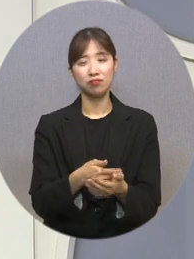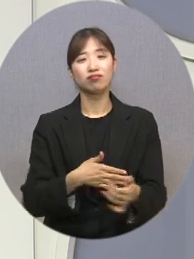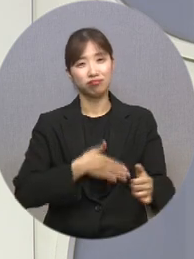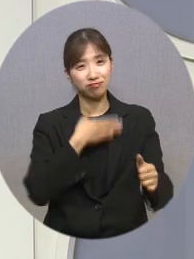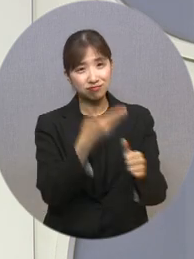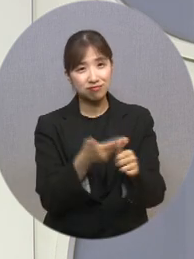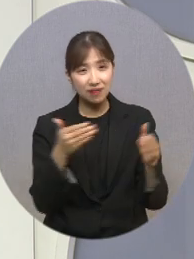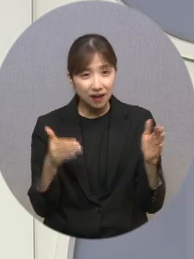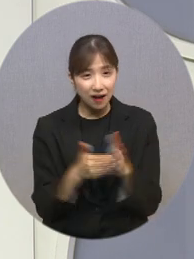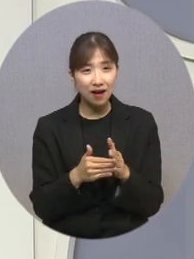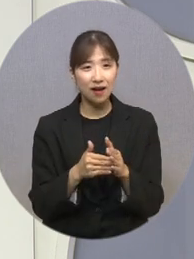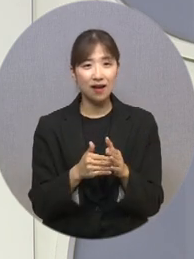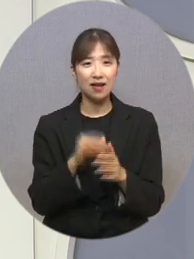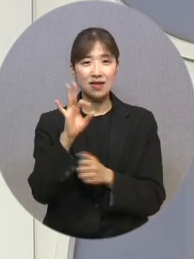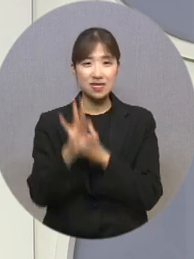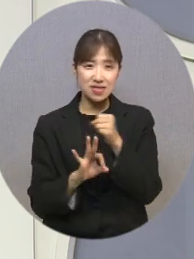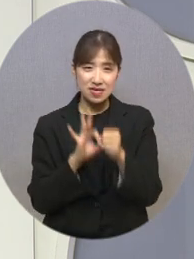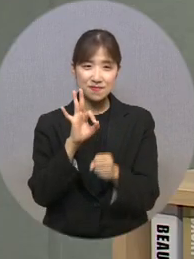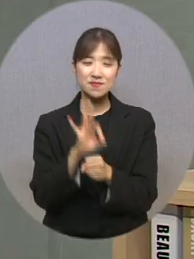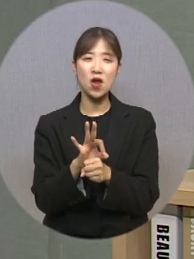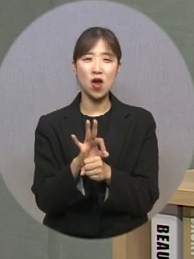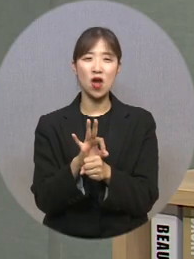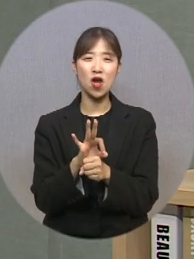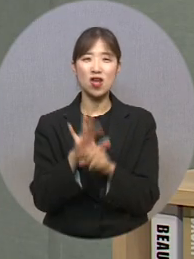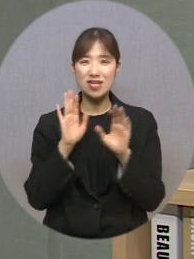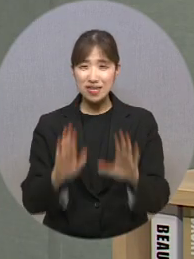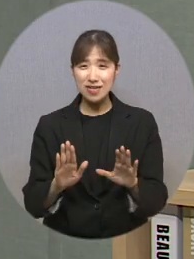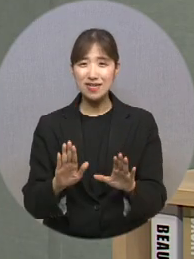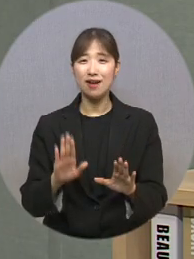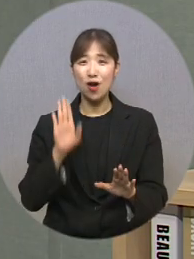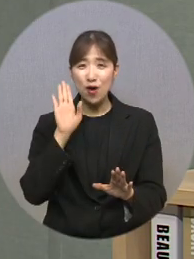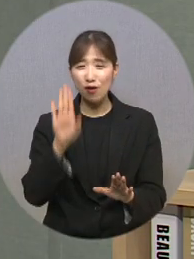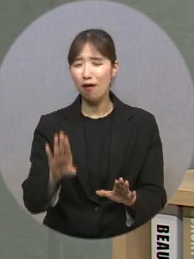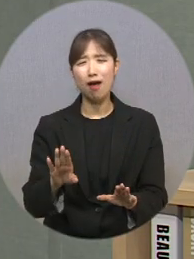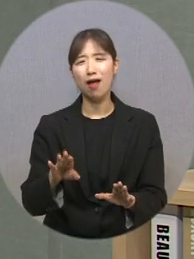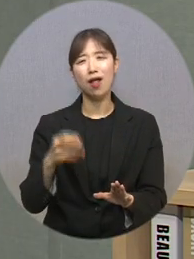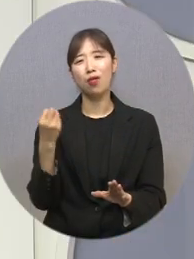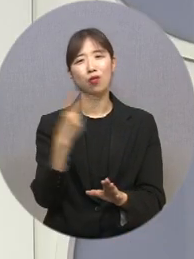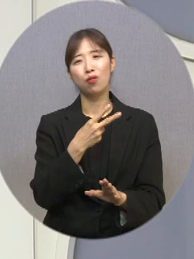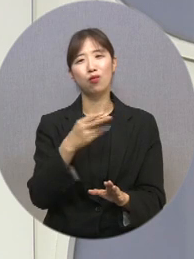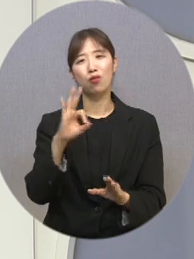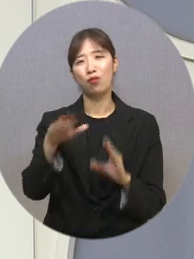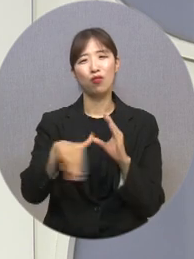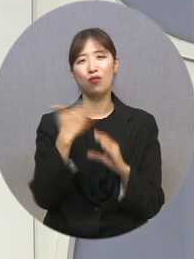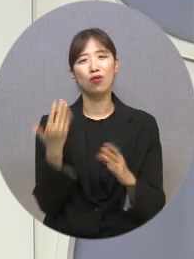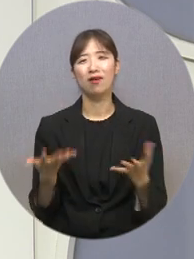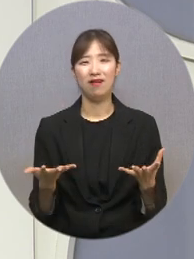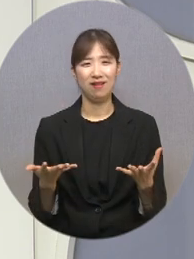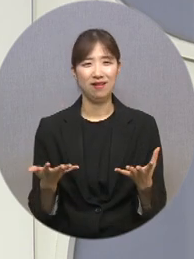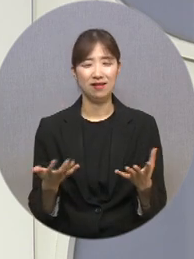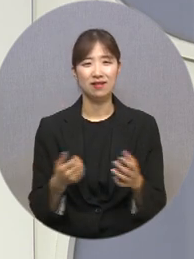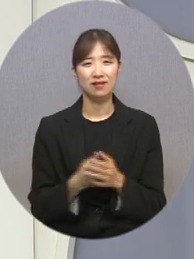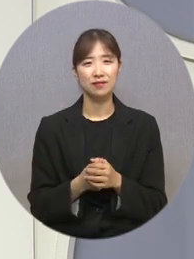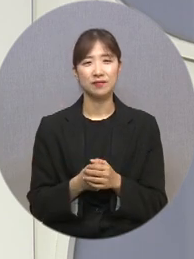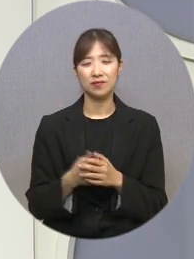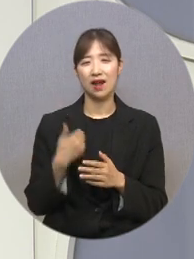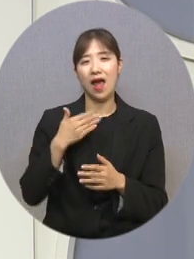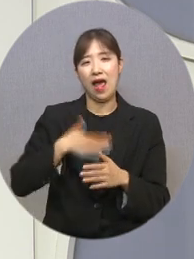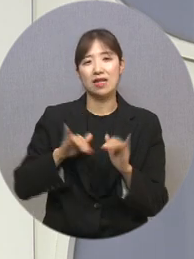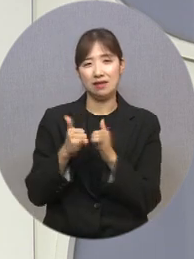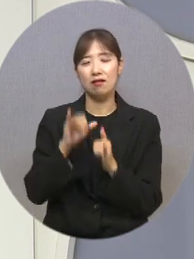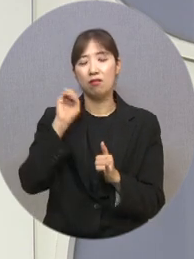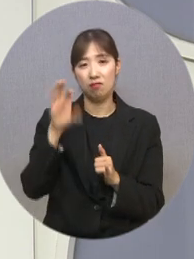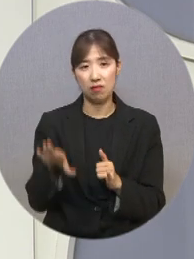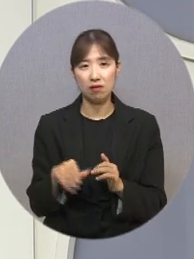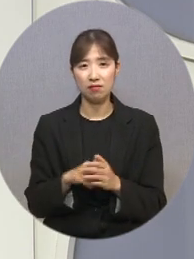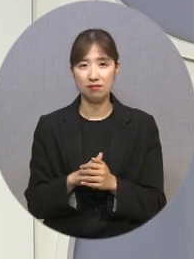가르쳐드렸는데 지금 10년이 좀 더 지났지만 아직까지 한 푼도 안 들어왔습니다. 그래서 이제 그 얘기를 내 지인들한테 했더니 내 어떤